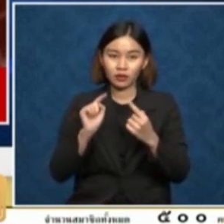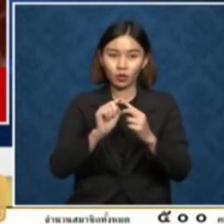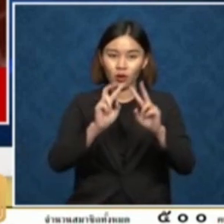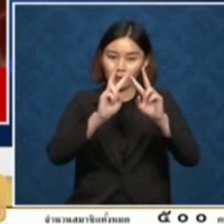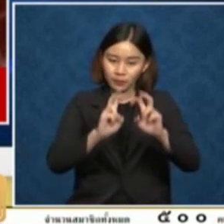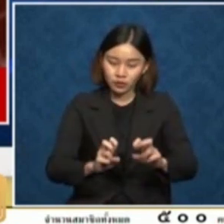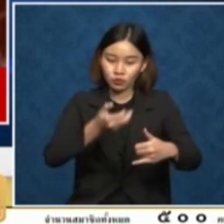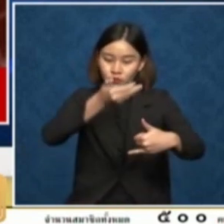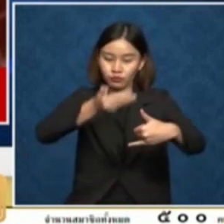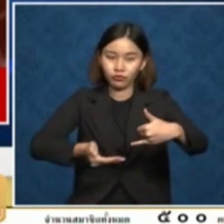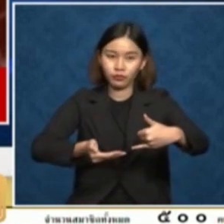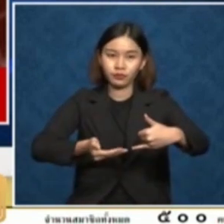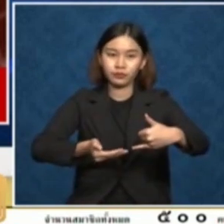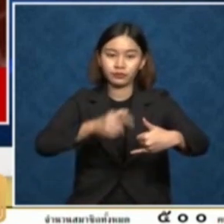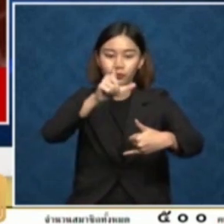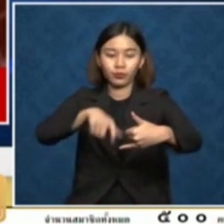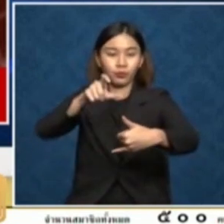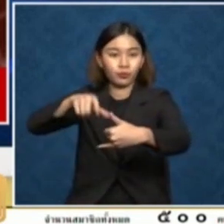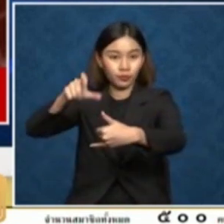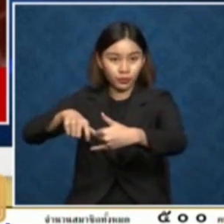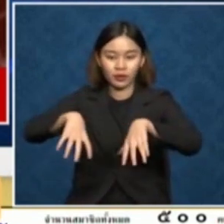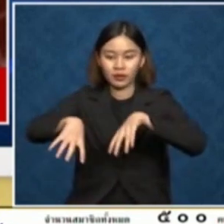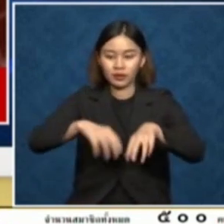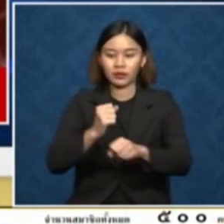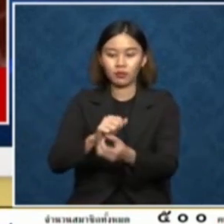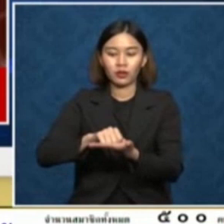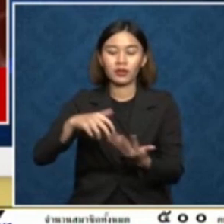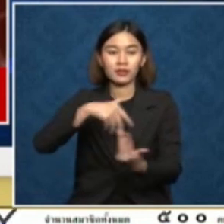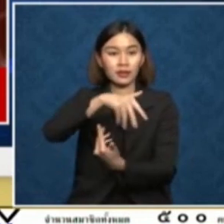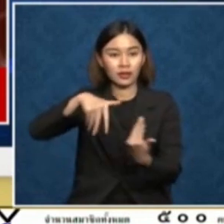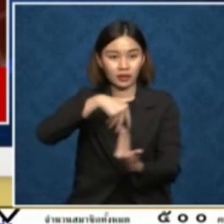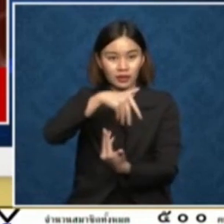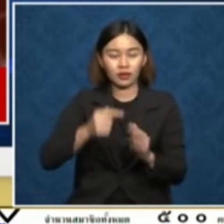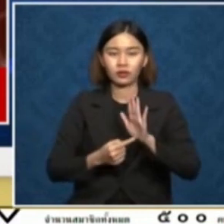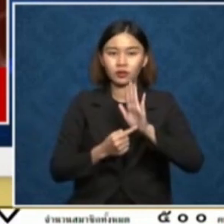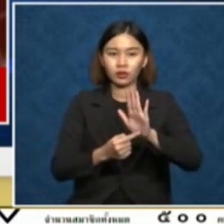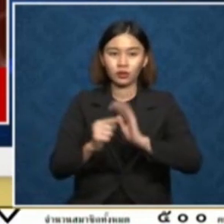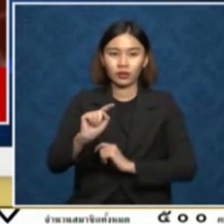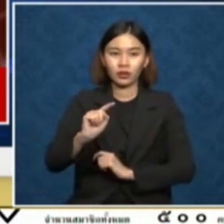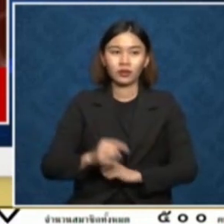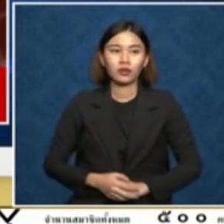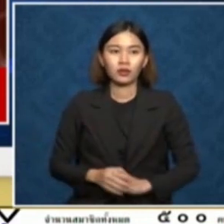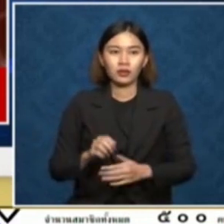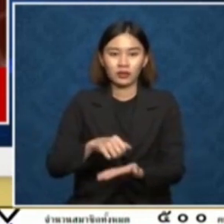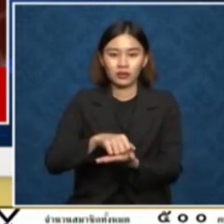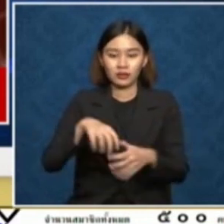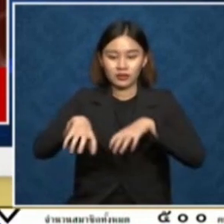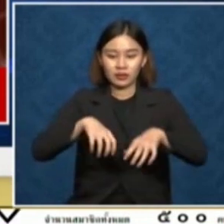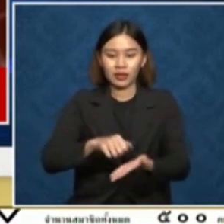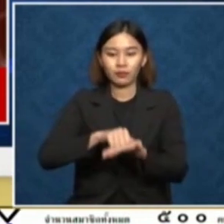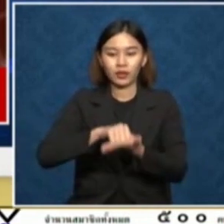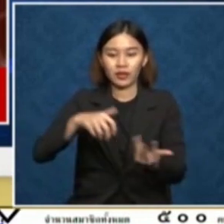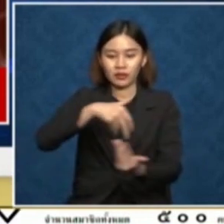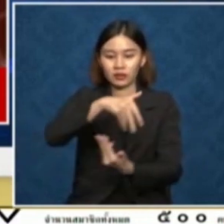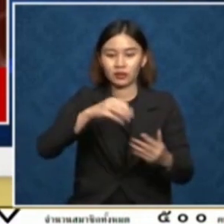ขอสไลด์ถัดไปครับซึ่งสิ่งเหล่านี้ครับได้นำไปสู่สิ่งที่ผมเป็นกังวลครับท่านประธานนั่นก็คือในประเด็น